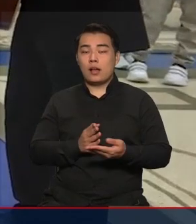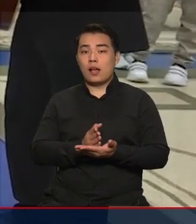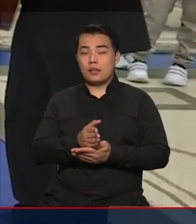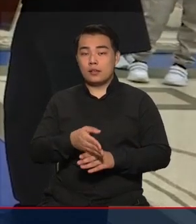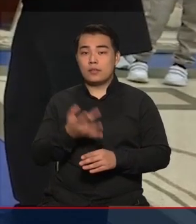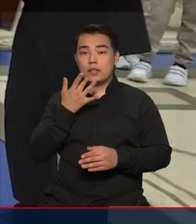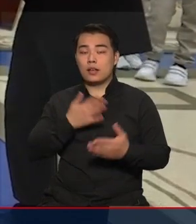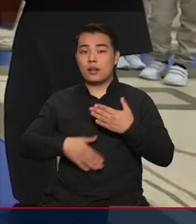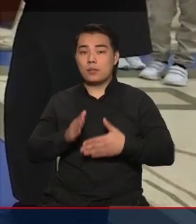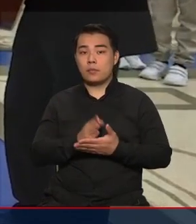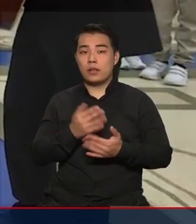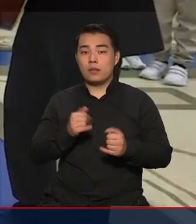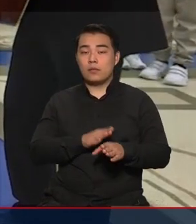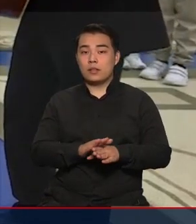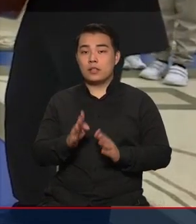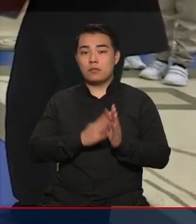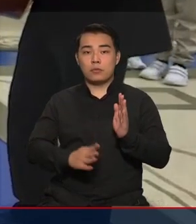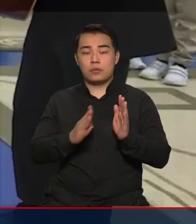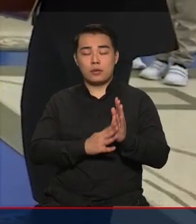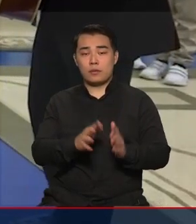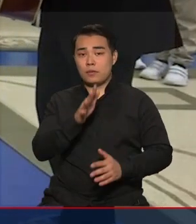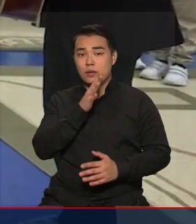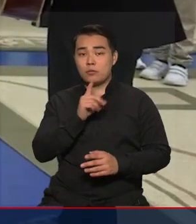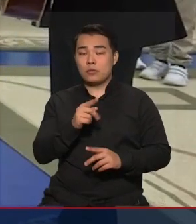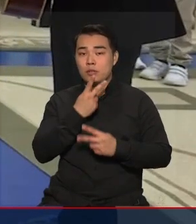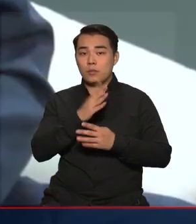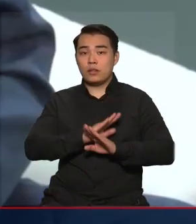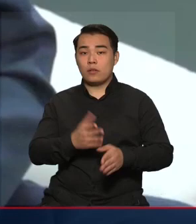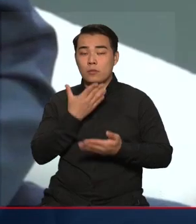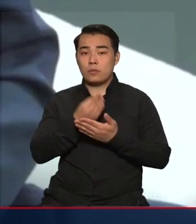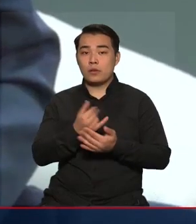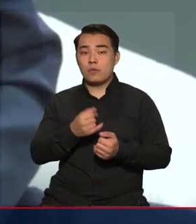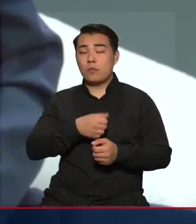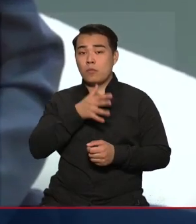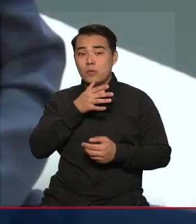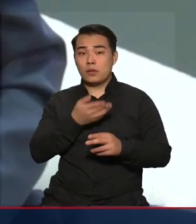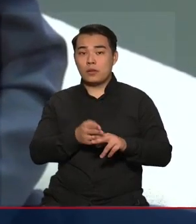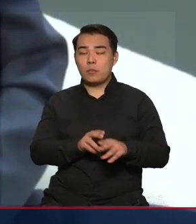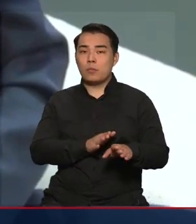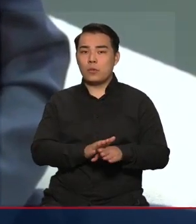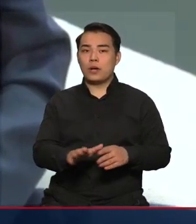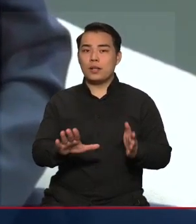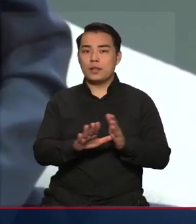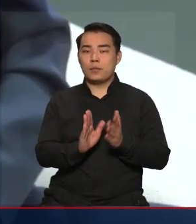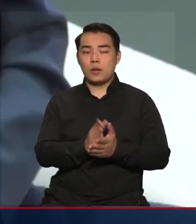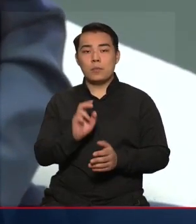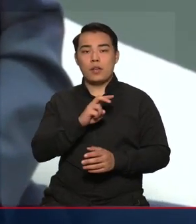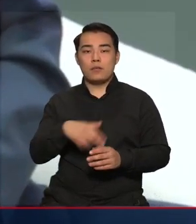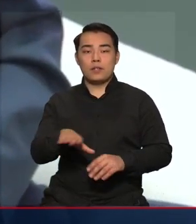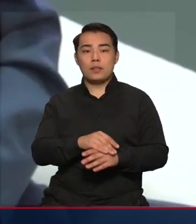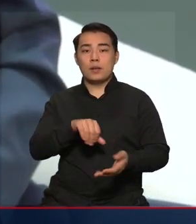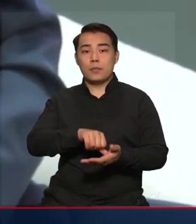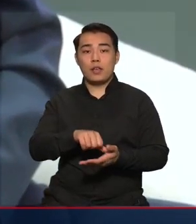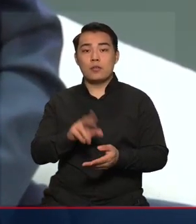рада. В этом году ей исполняется 99 лет. Но, несмотря на свой преклонный возраст, она полна энергии. Посещает все